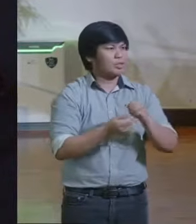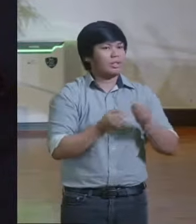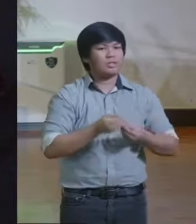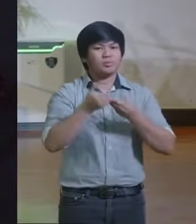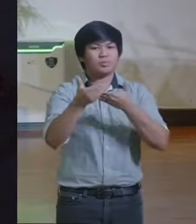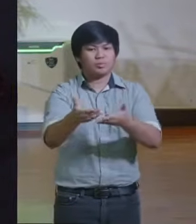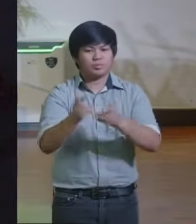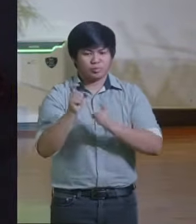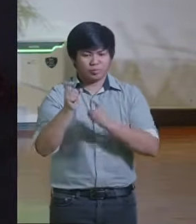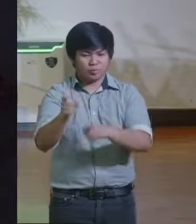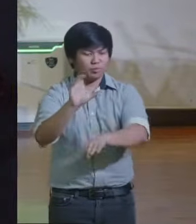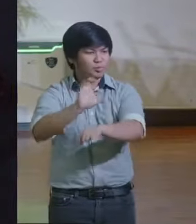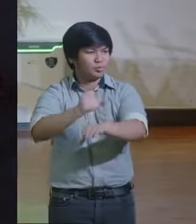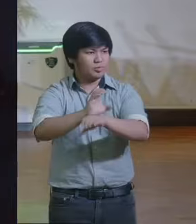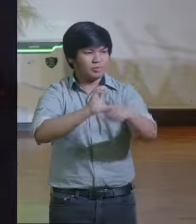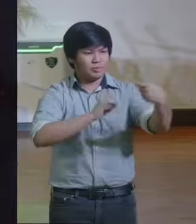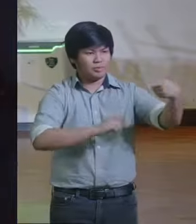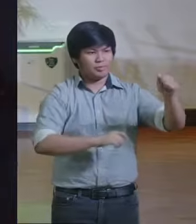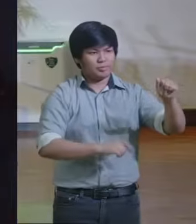mga